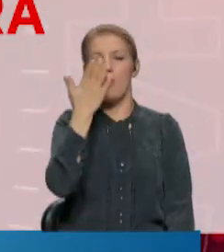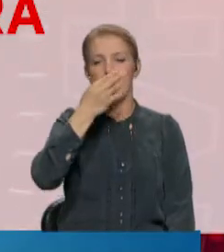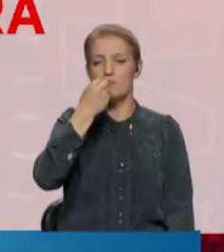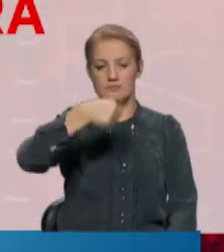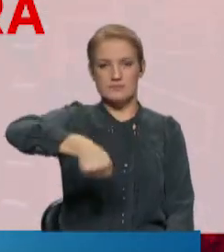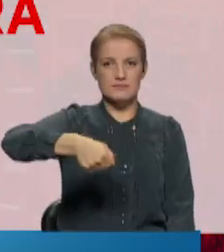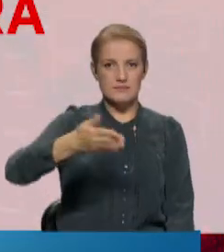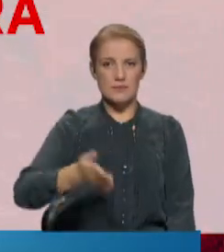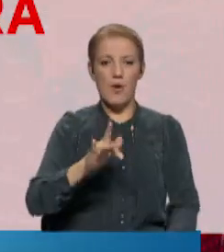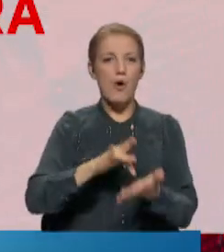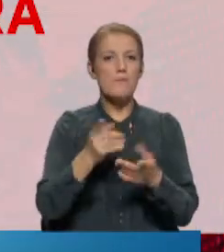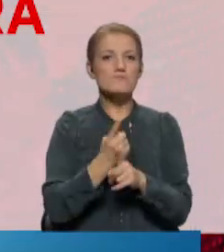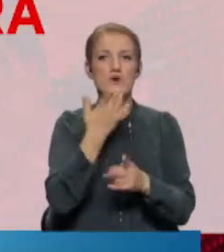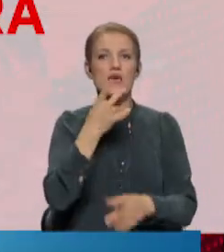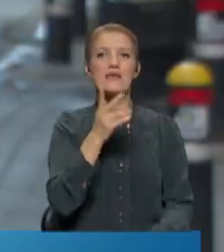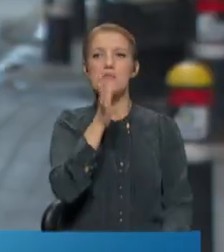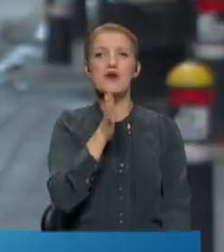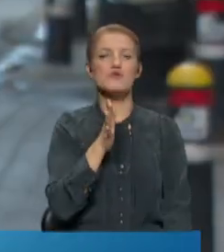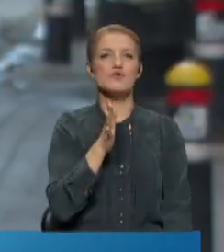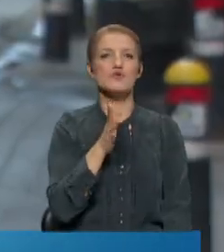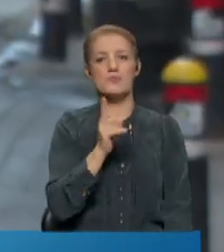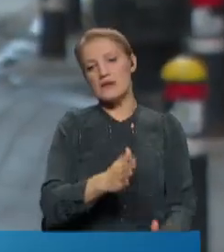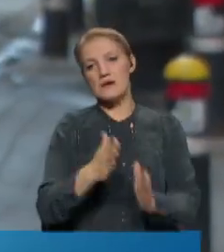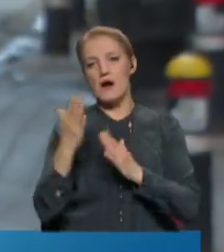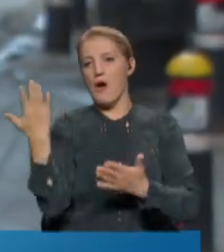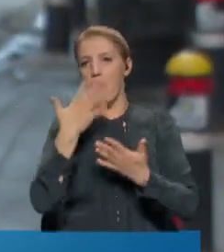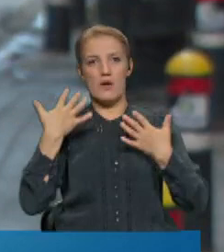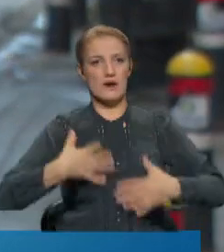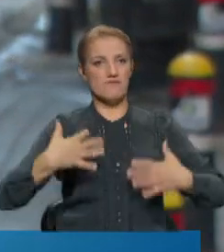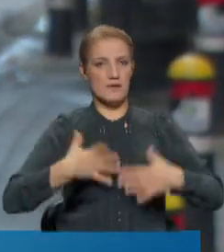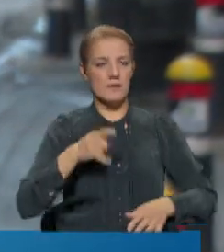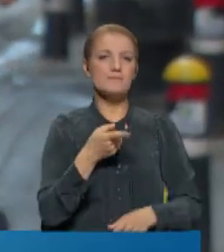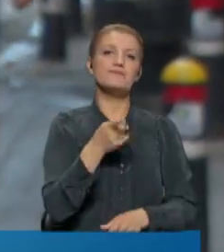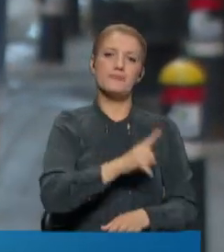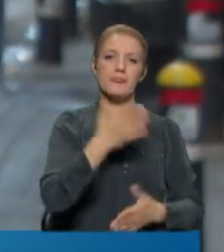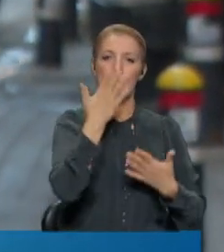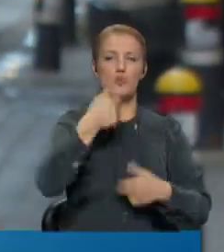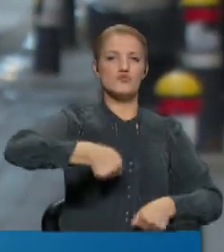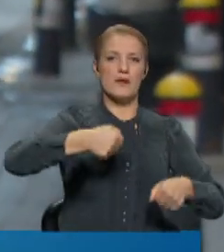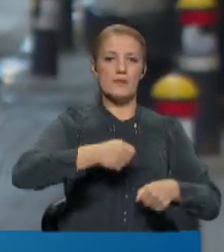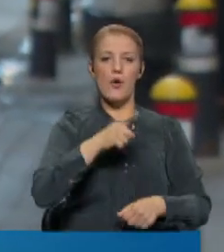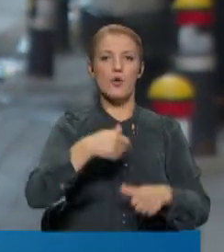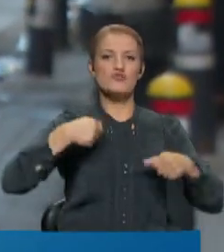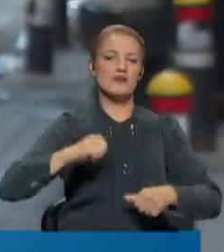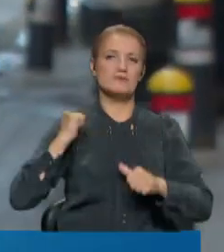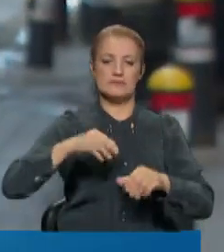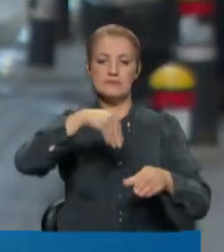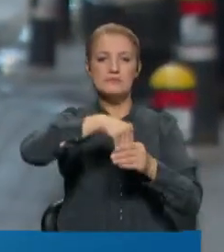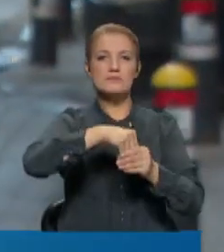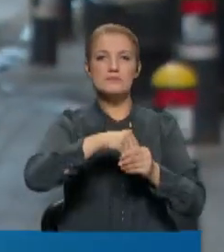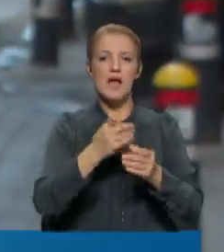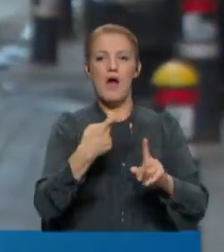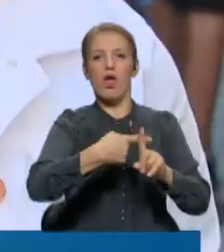beslenme. Daha ortada bir şey yok. 2500 bir tane çocuk. Bir tarafta okul forması, diğer tarafta okul çantası. Bir de o çantaya girmesi